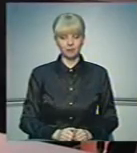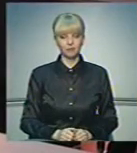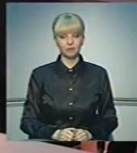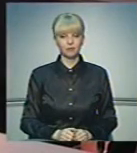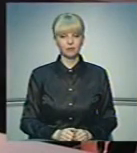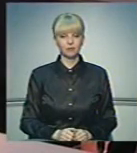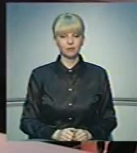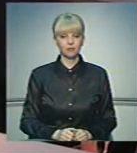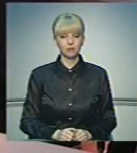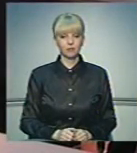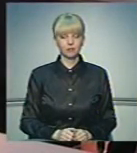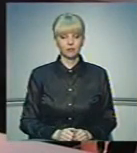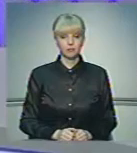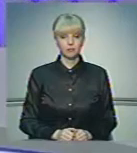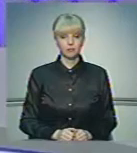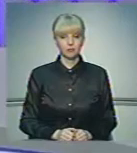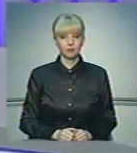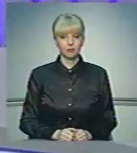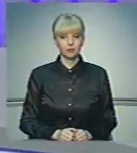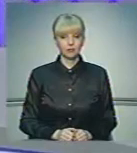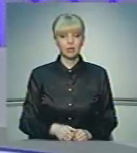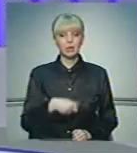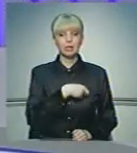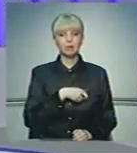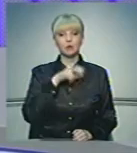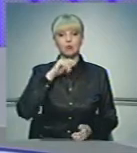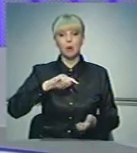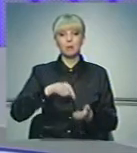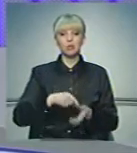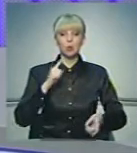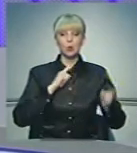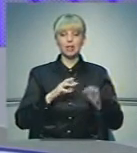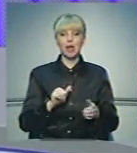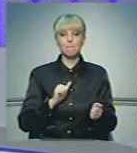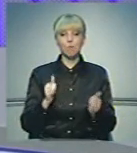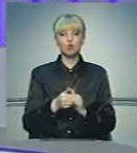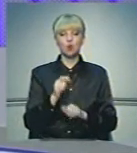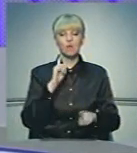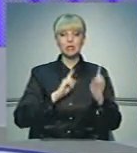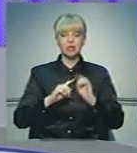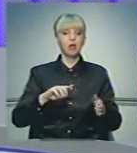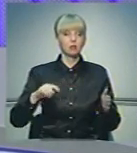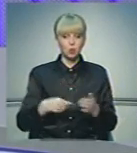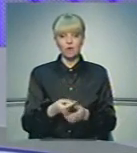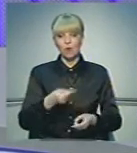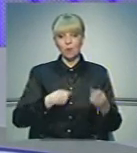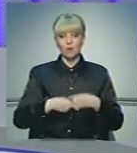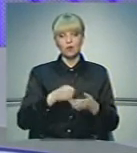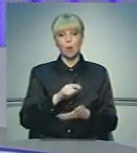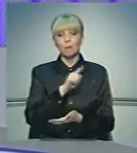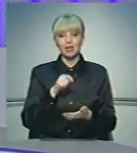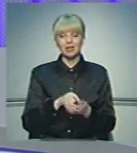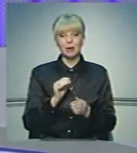Антон Романюк, телеканал Буковина. Депутати Чернівецької міської ради на позачерговій сесії знову повернулися до